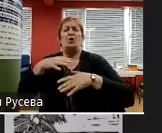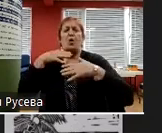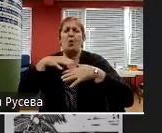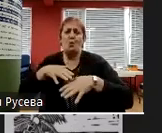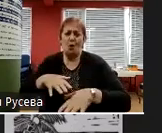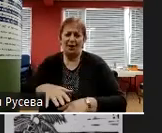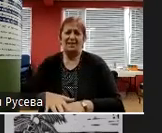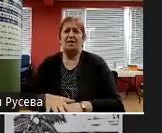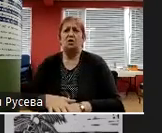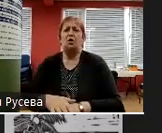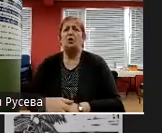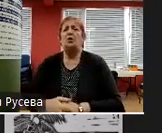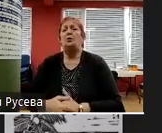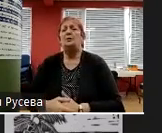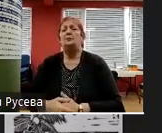уморителни.